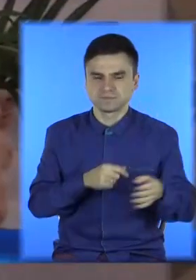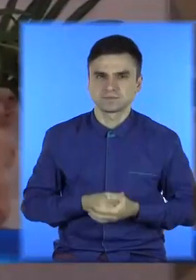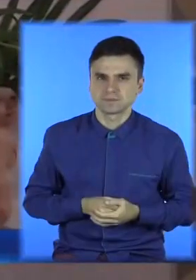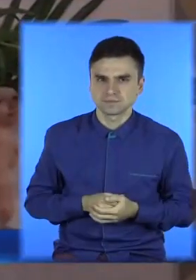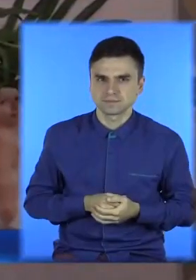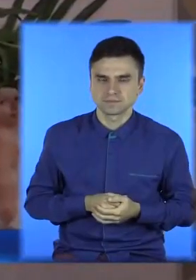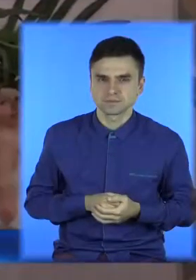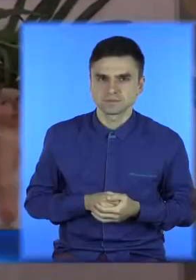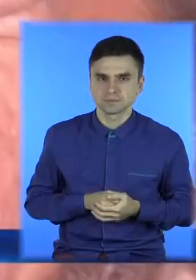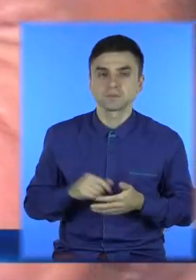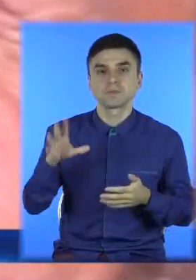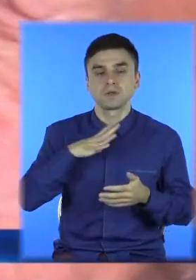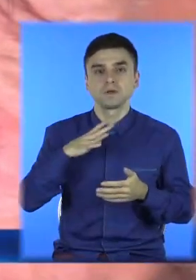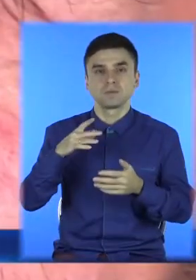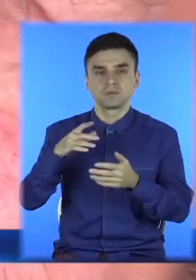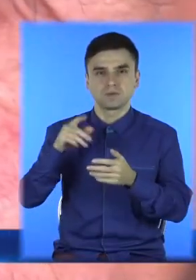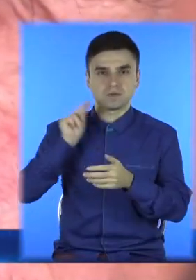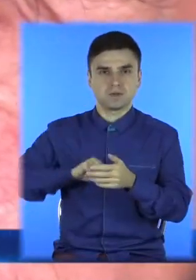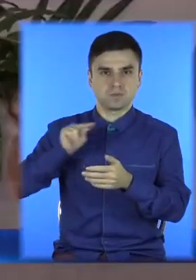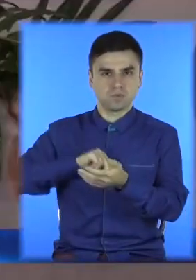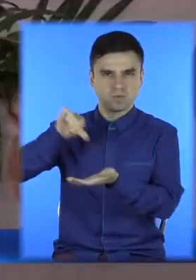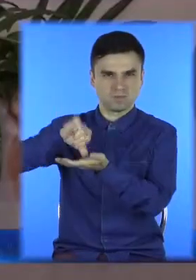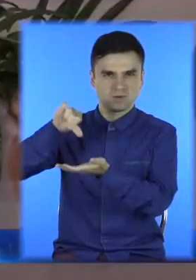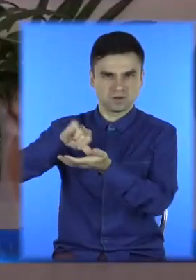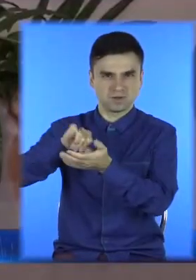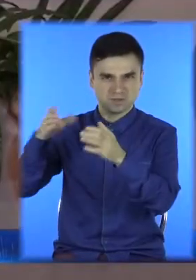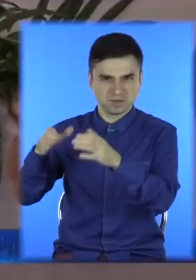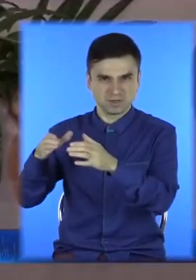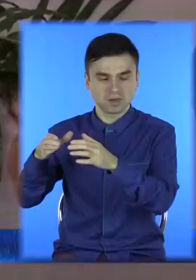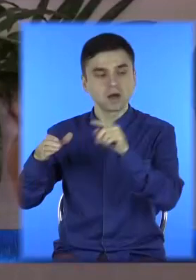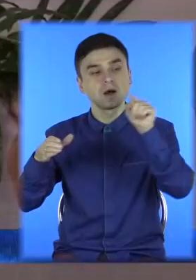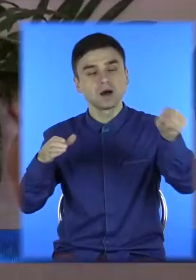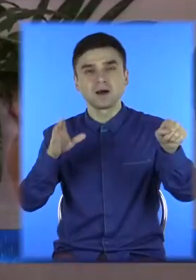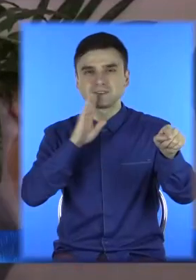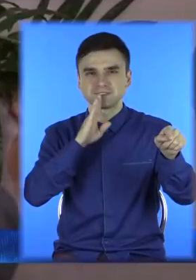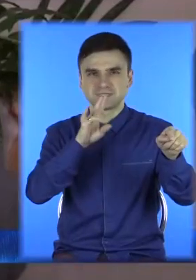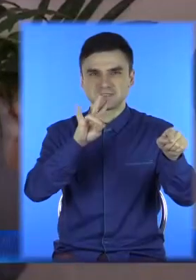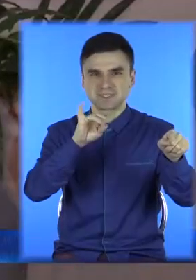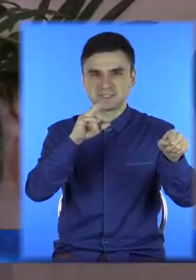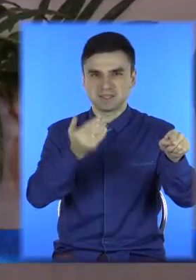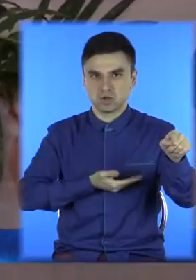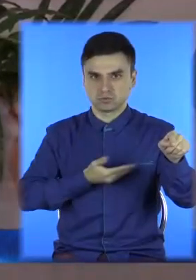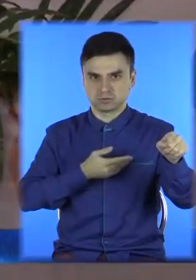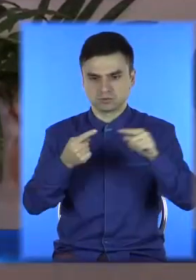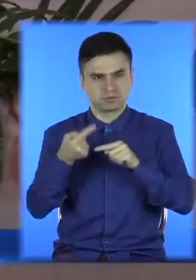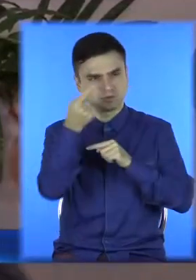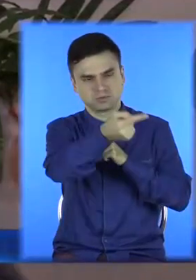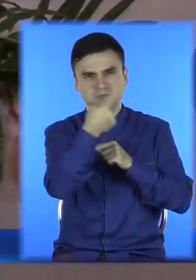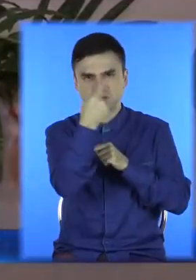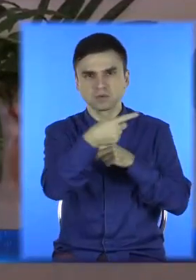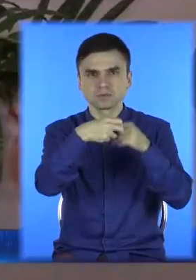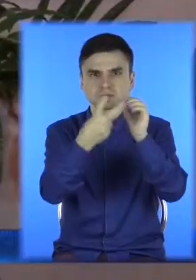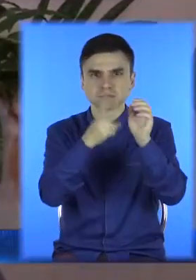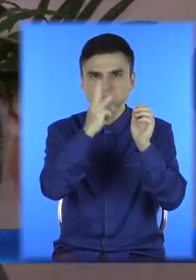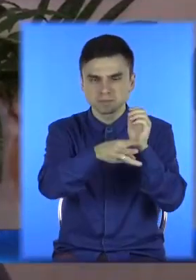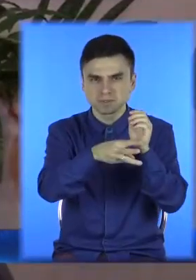станцію, де жила Ніна. А я смену відпахав і 17 кілометрів. В керзових сапогах поколи. Сапоги